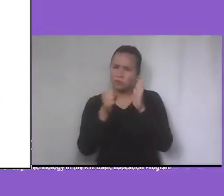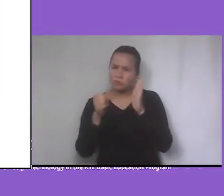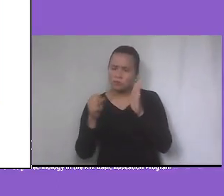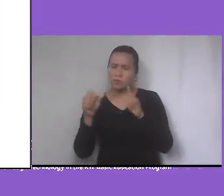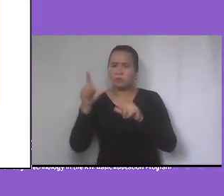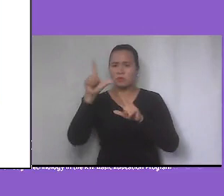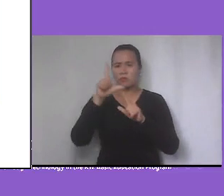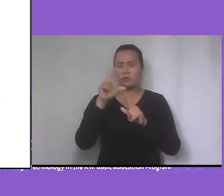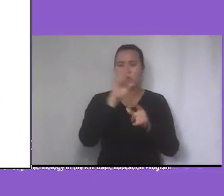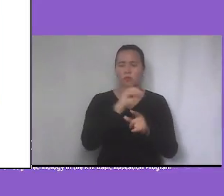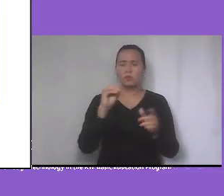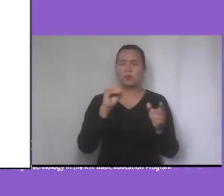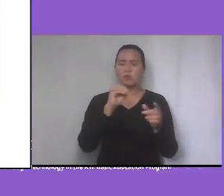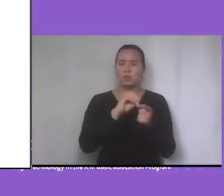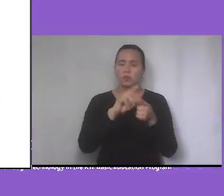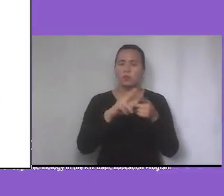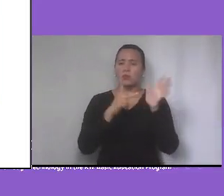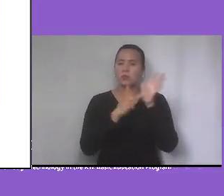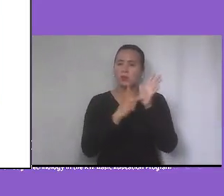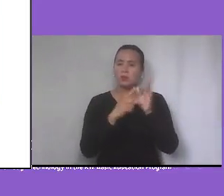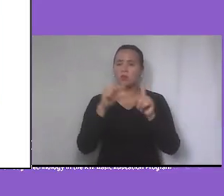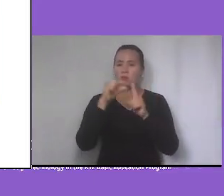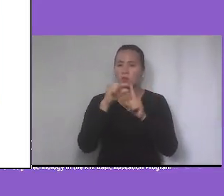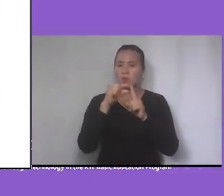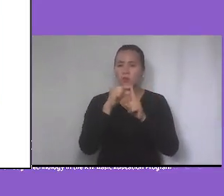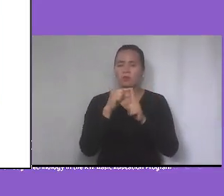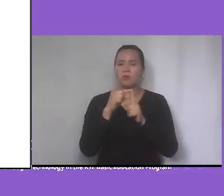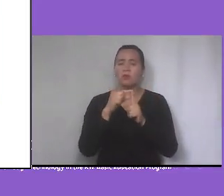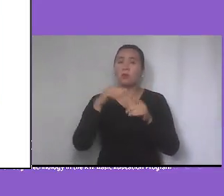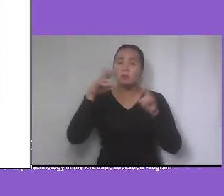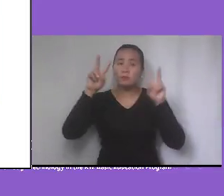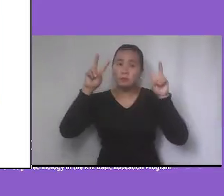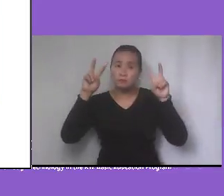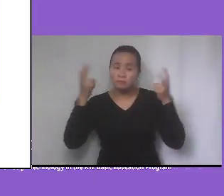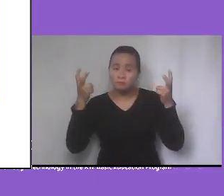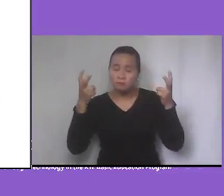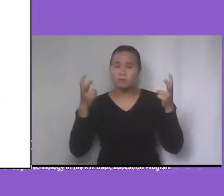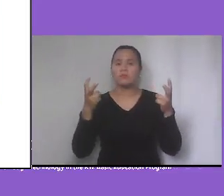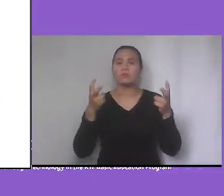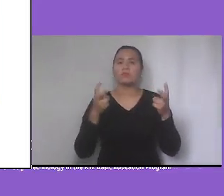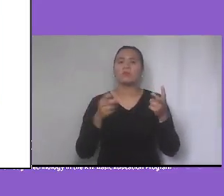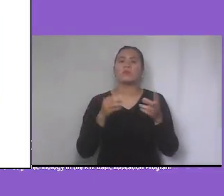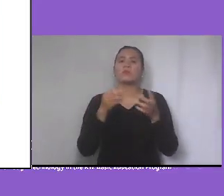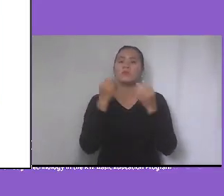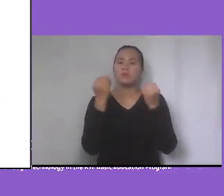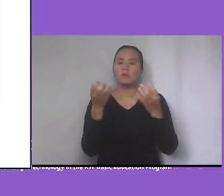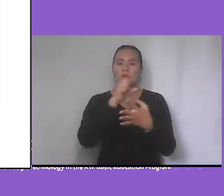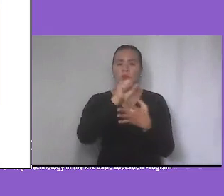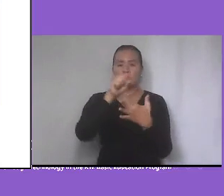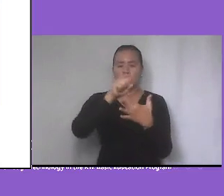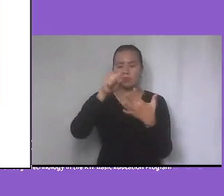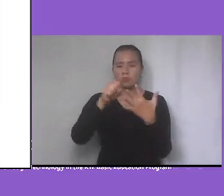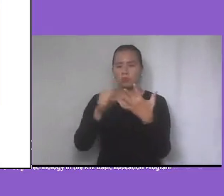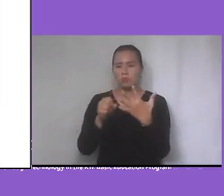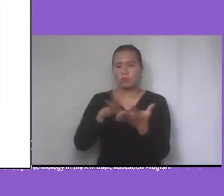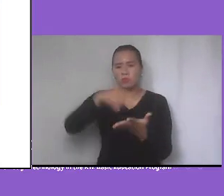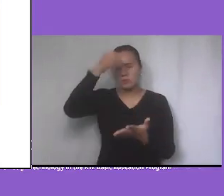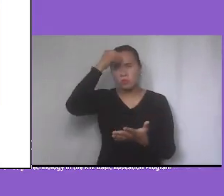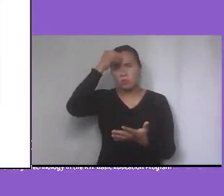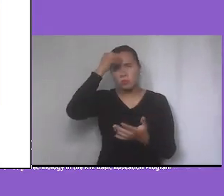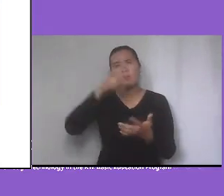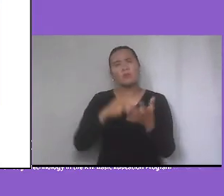tandaan. Yan ang tinatawag na multisensorial learning. Minsan pa nga, pwede nilang isulat yan sa hangin.